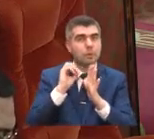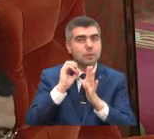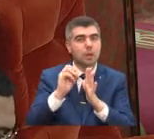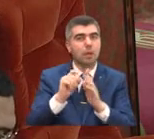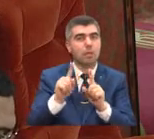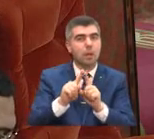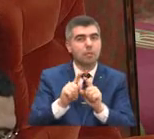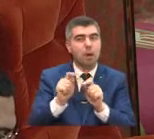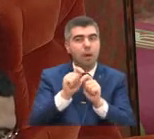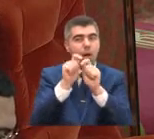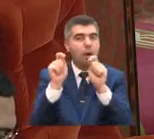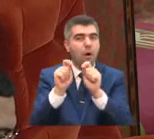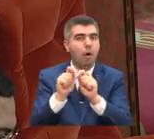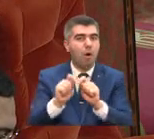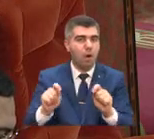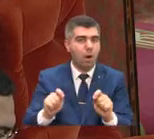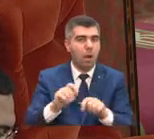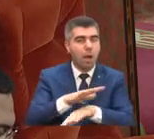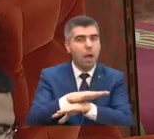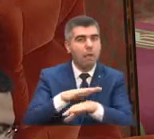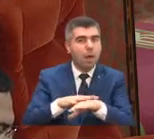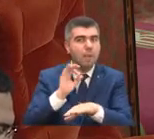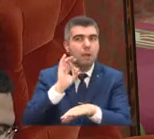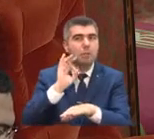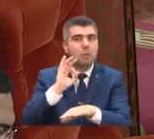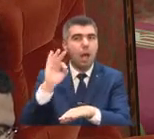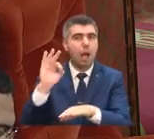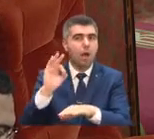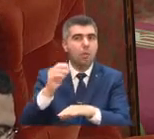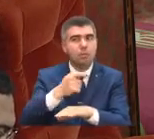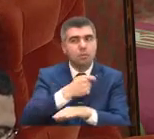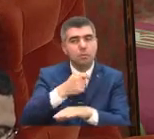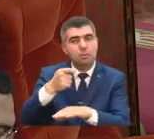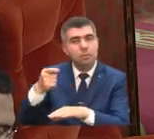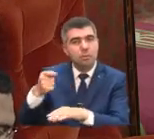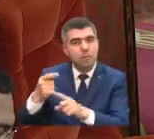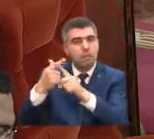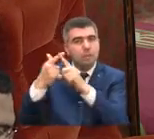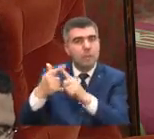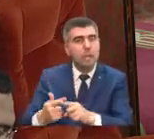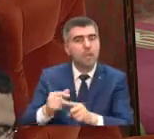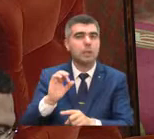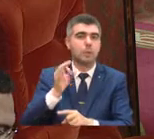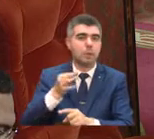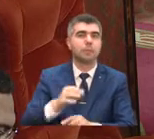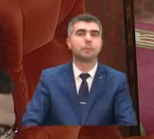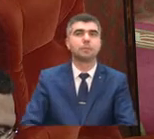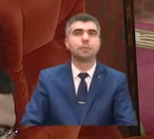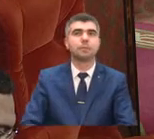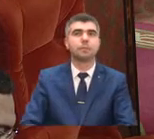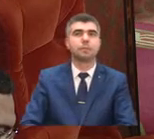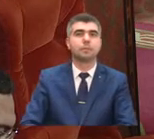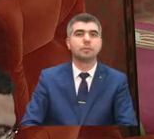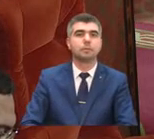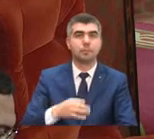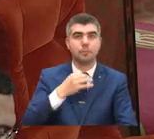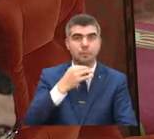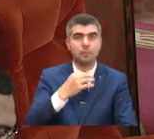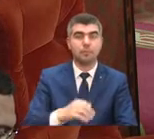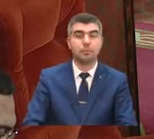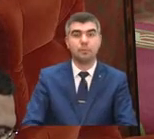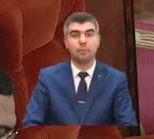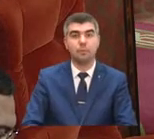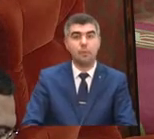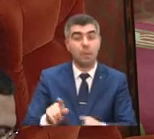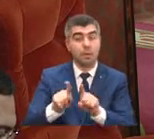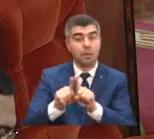الحوض، يعني كل جهه عندها تدبير الحوض الامكانيات ديالها. هذا ما كيمنعش، هذا كيجعل ان